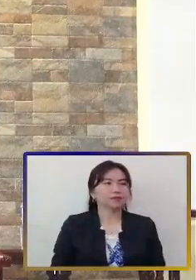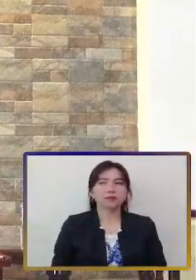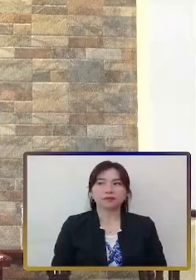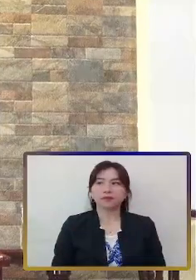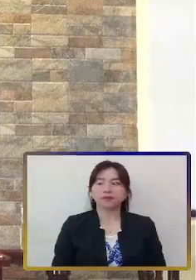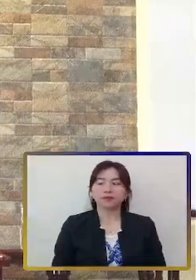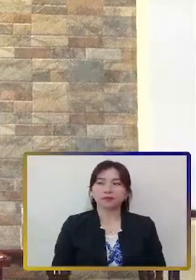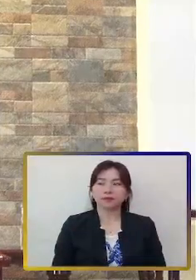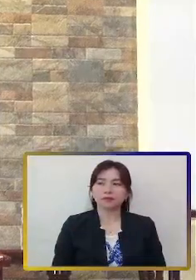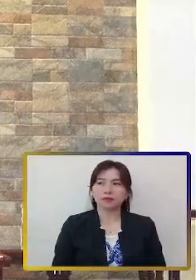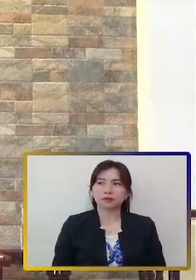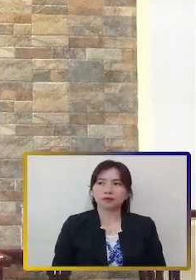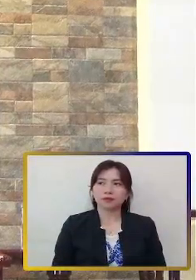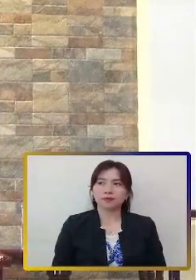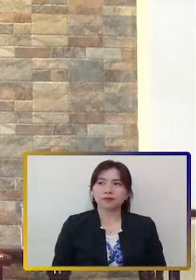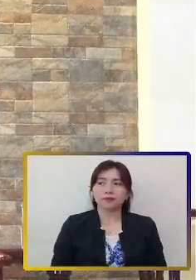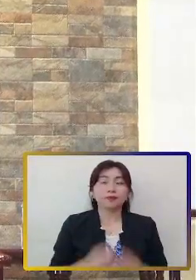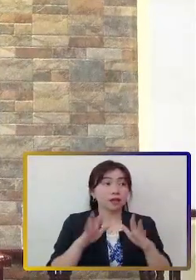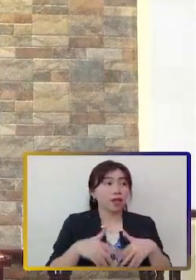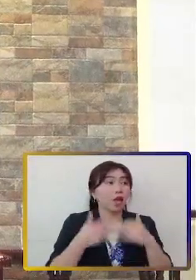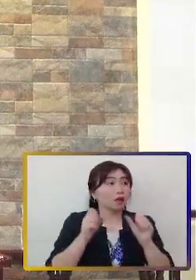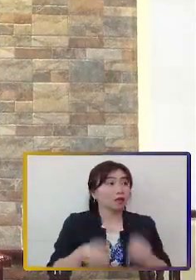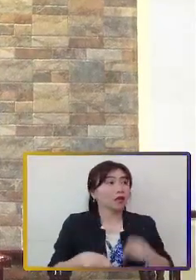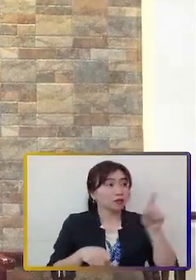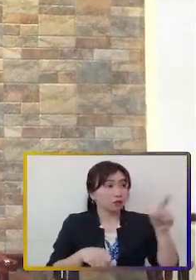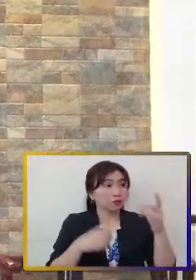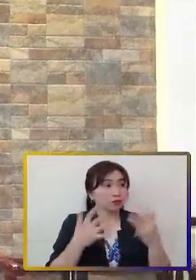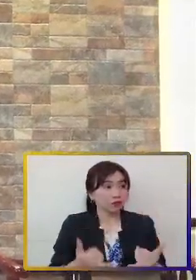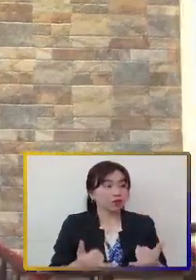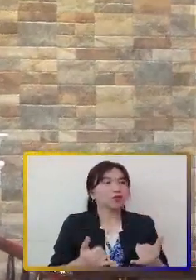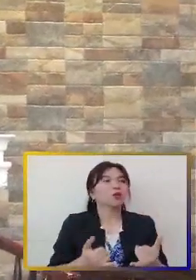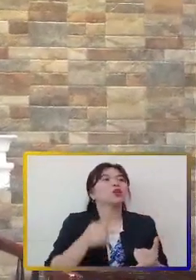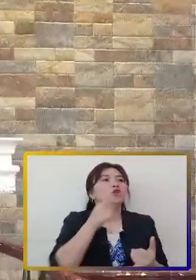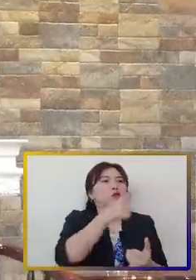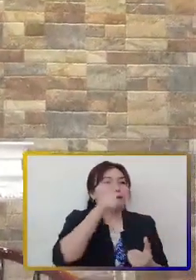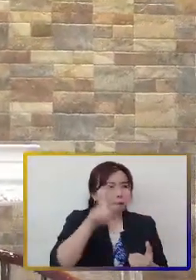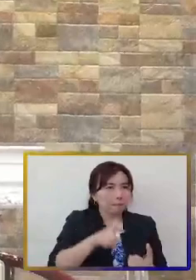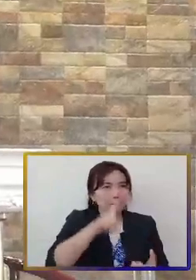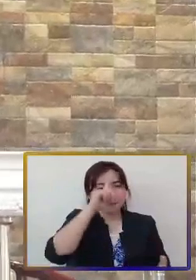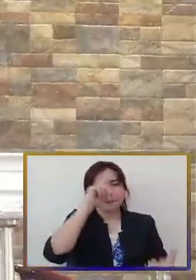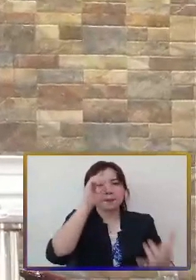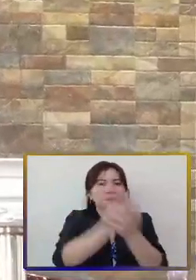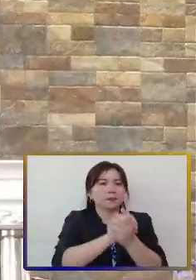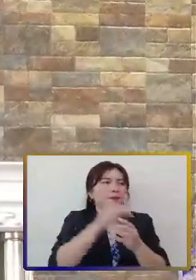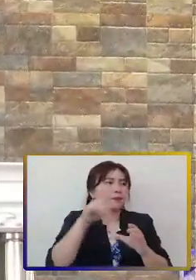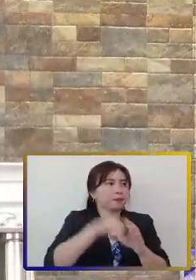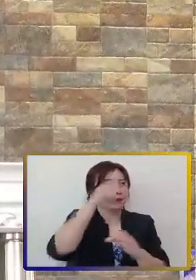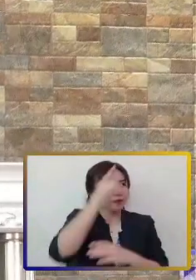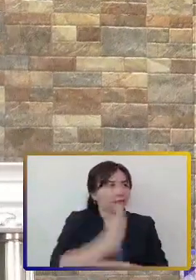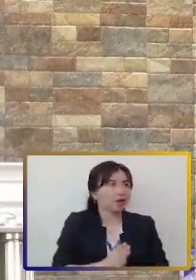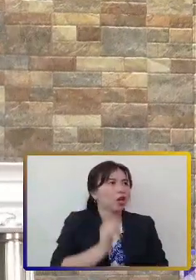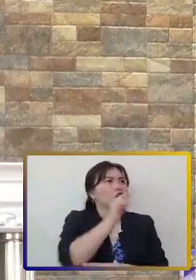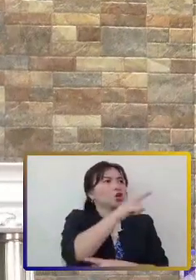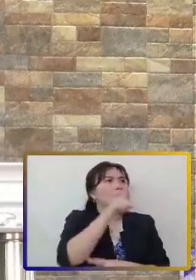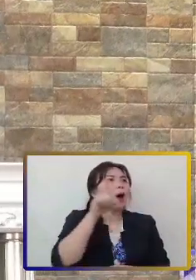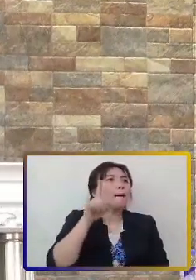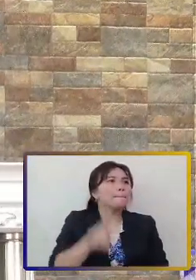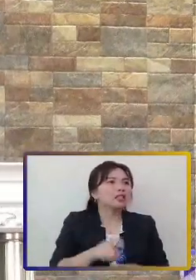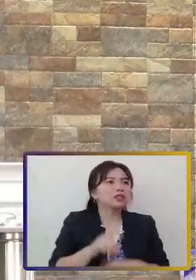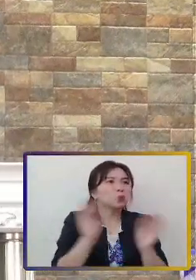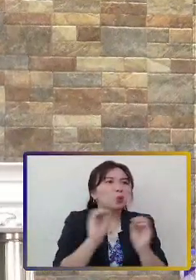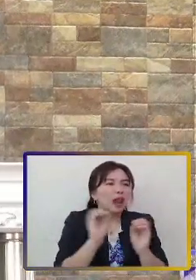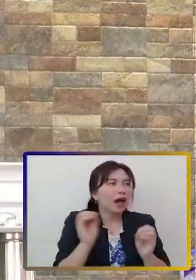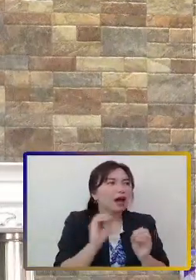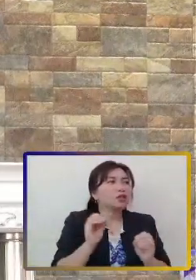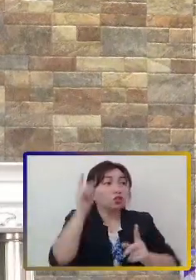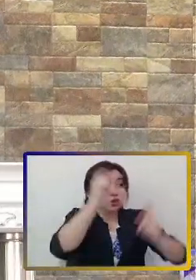Anong sabi ng Bibliya How will you able to do that believe in God let not your heart be troubled Bakit niya sinabi yan